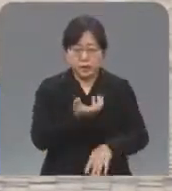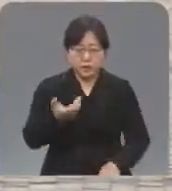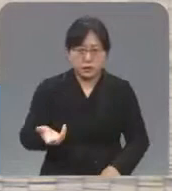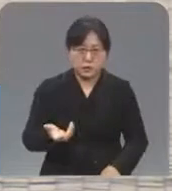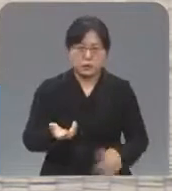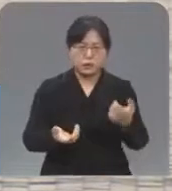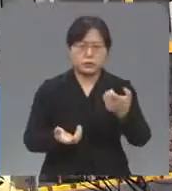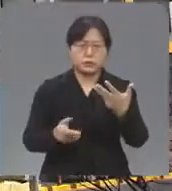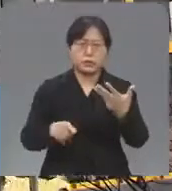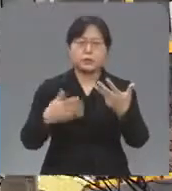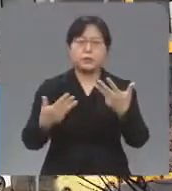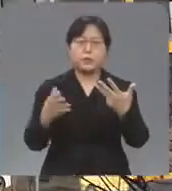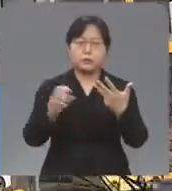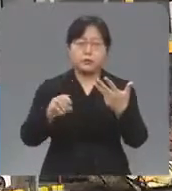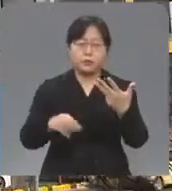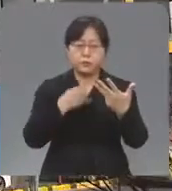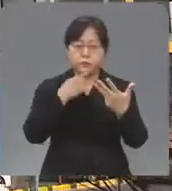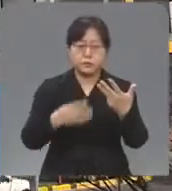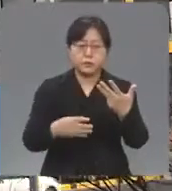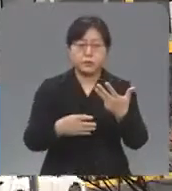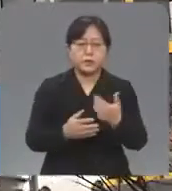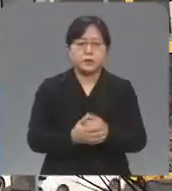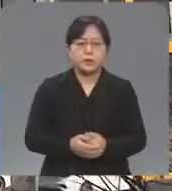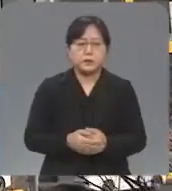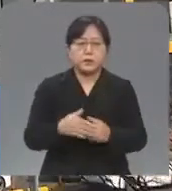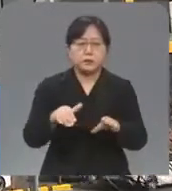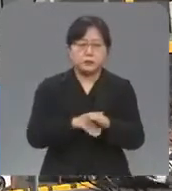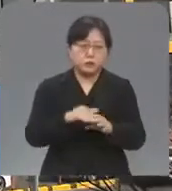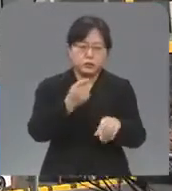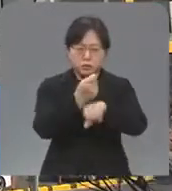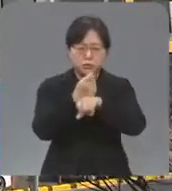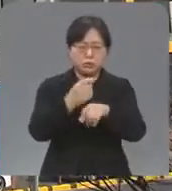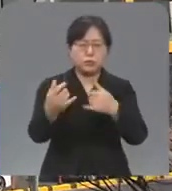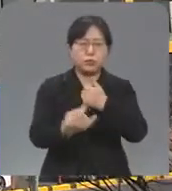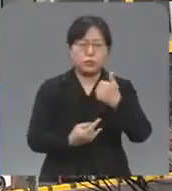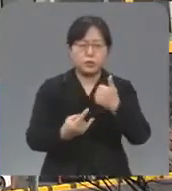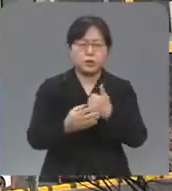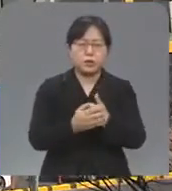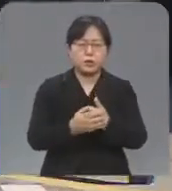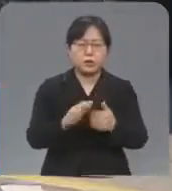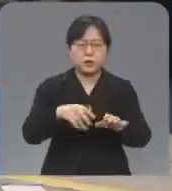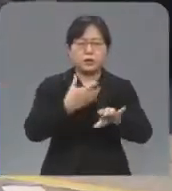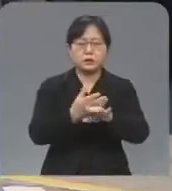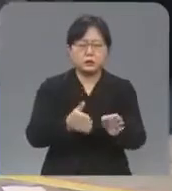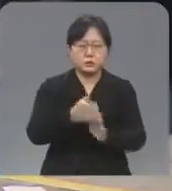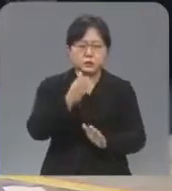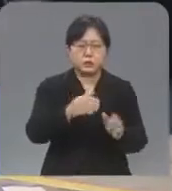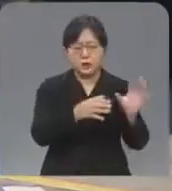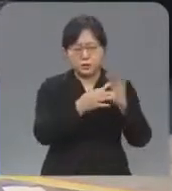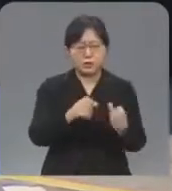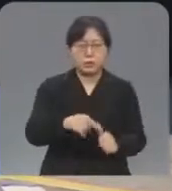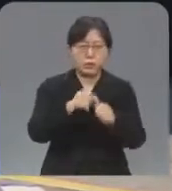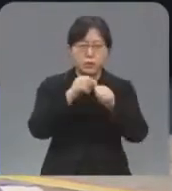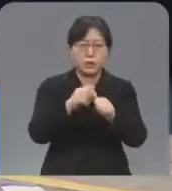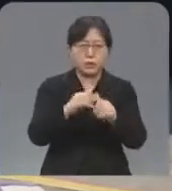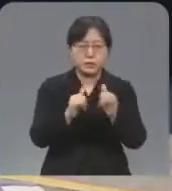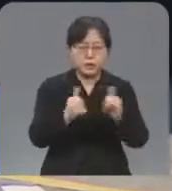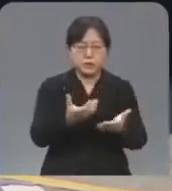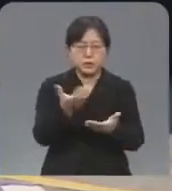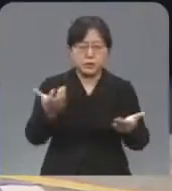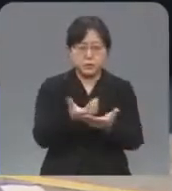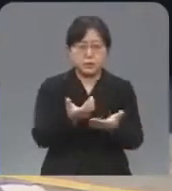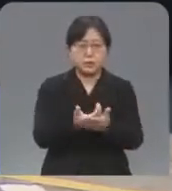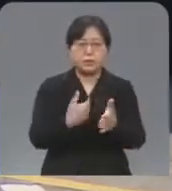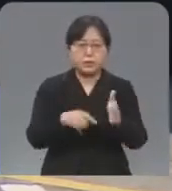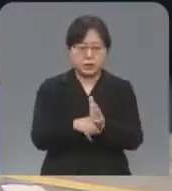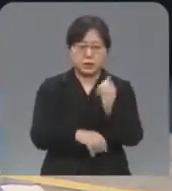역시 68.8%에 그쳤습니다. 문 연구위원은 혁신도시의 지속적인 고용 창출과 인구 유입을 위해서는